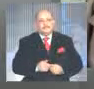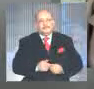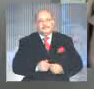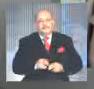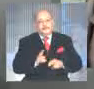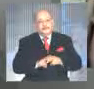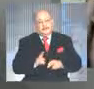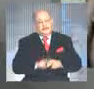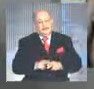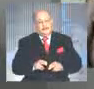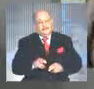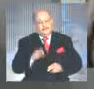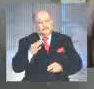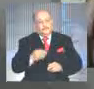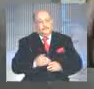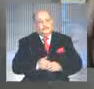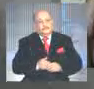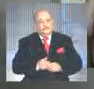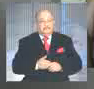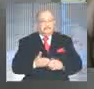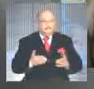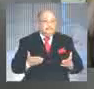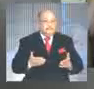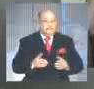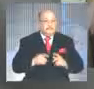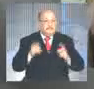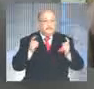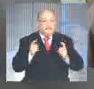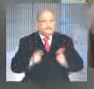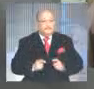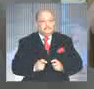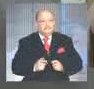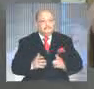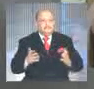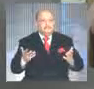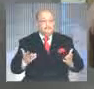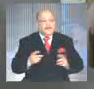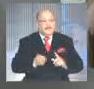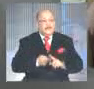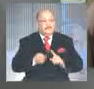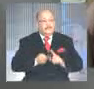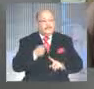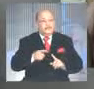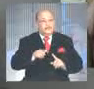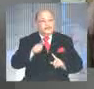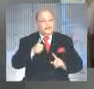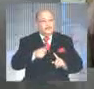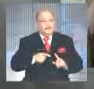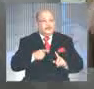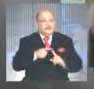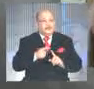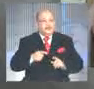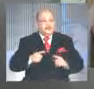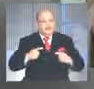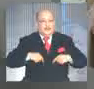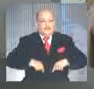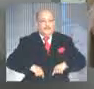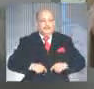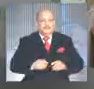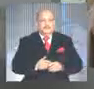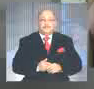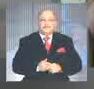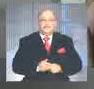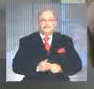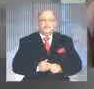عليهم بالنسبة للوكالة الوطنية للبيئة مش نشوفه معهم، ونحاولوا نلقاوش بديل، فما بديل اخرى بالنسبه للطاقه